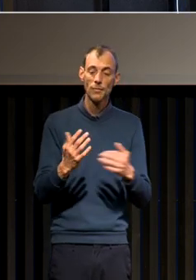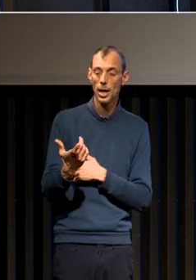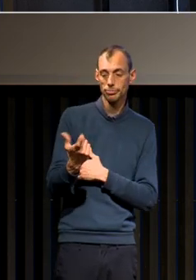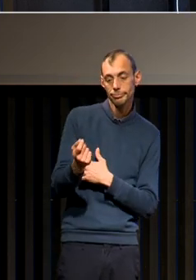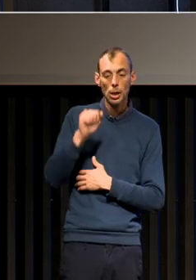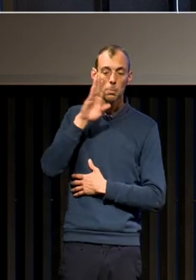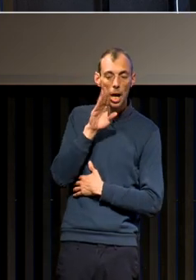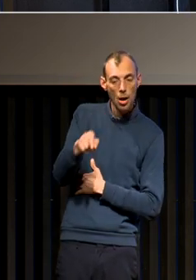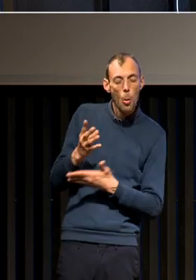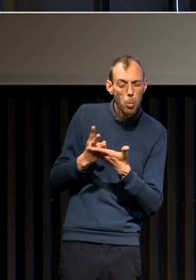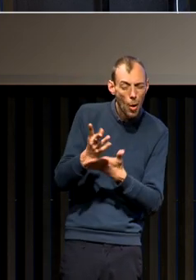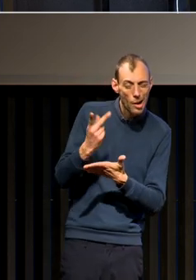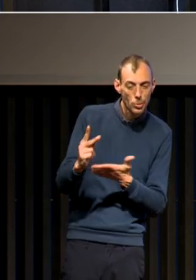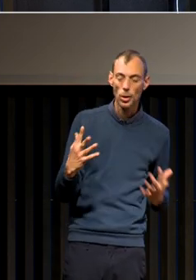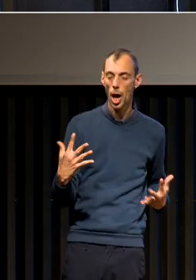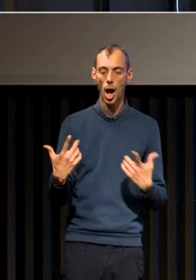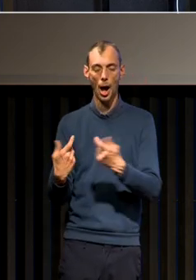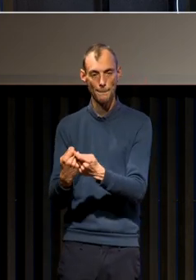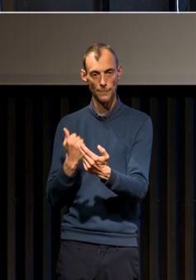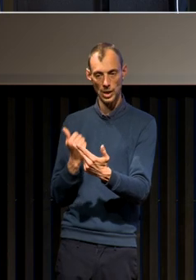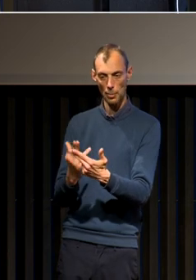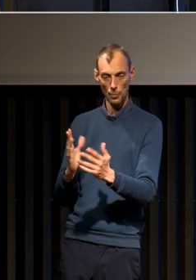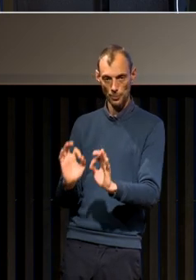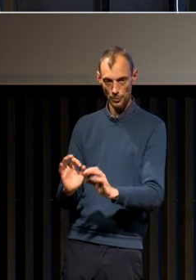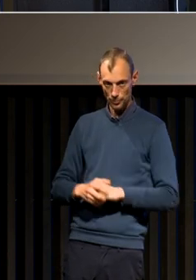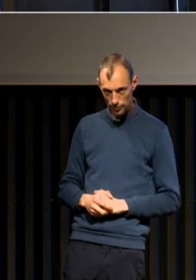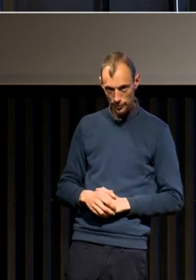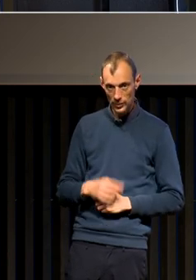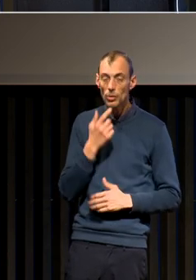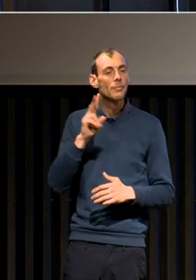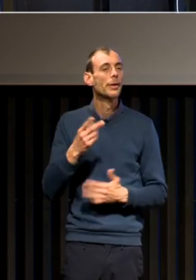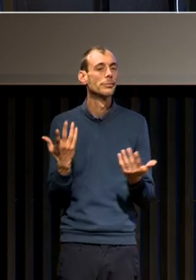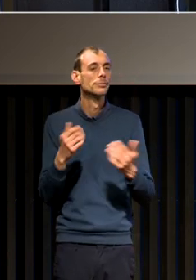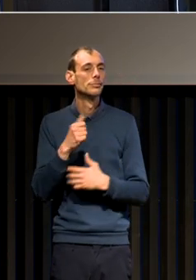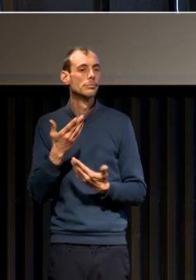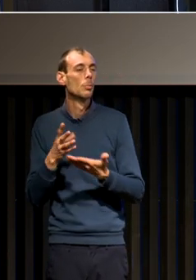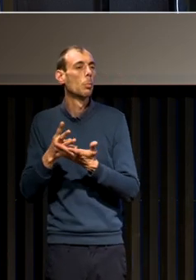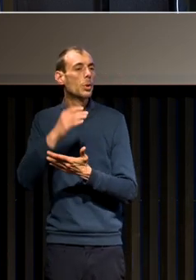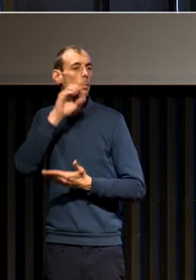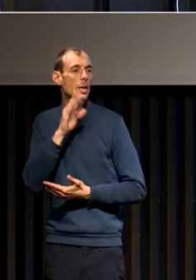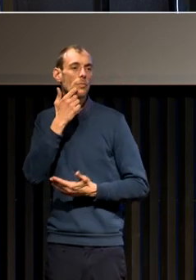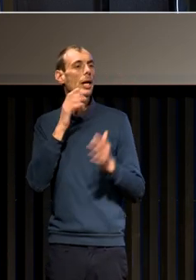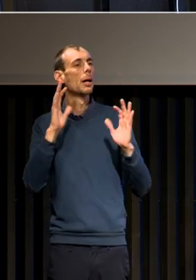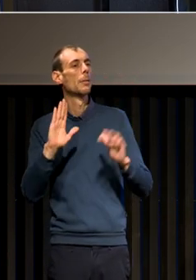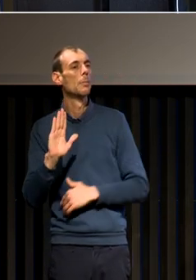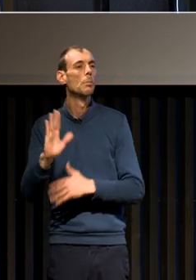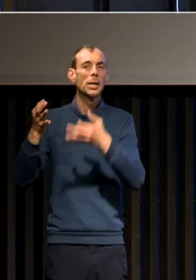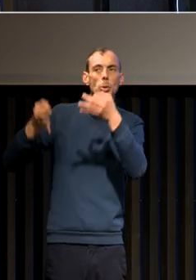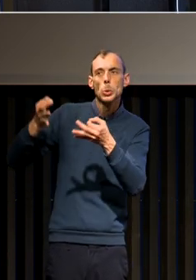définition juridique, mais dans ce contexte, on peut supposer que c'est le désir de devenir parent.